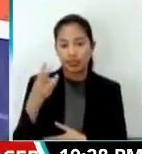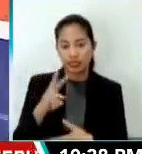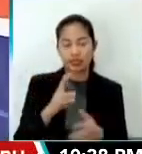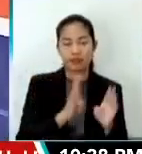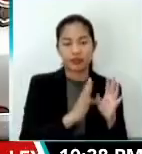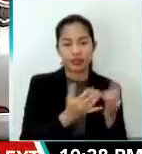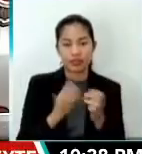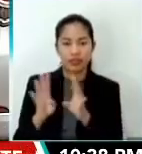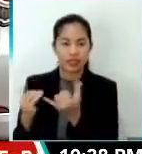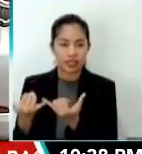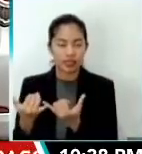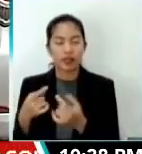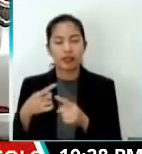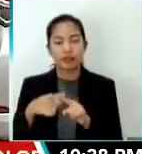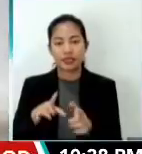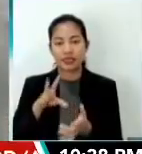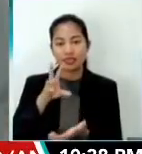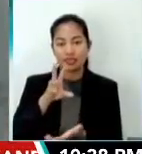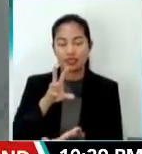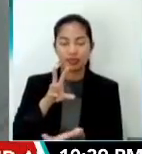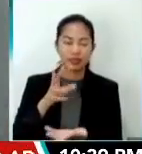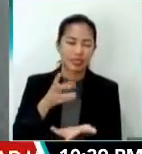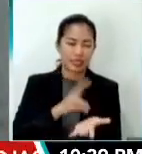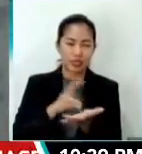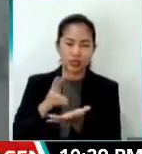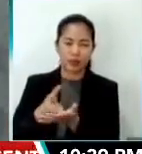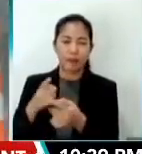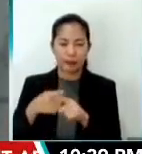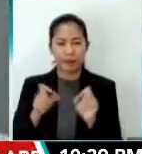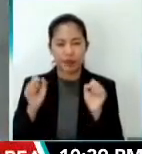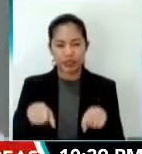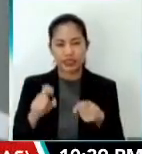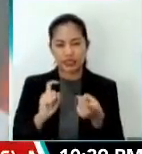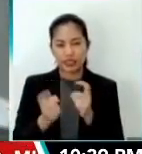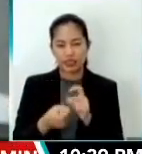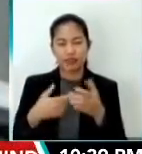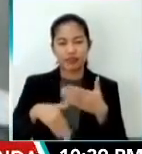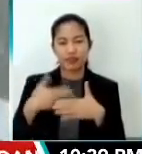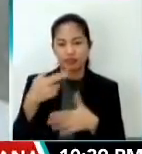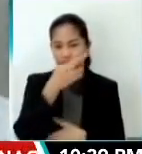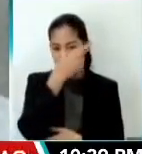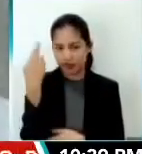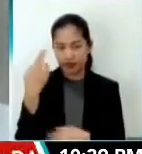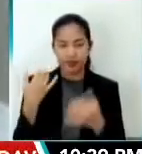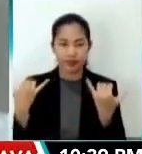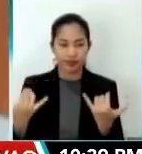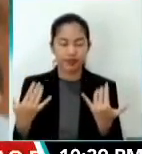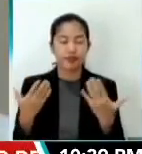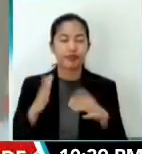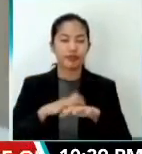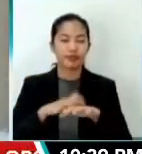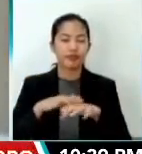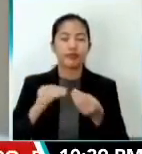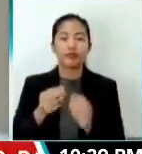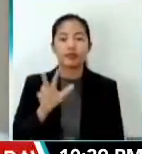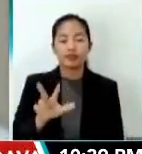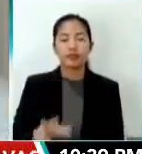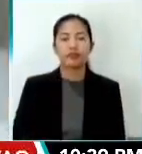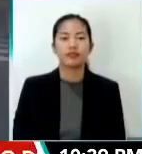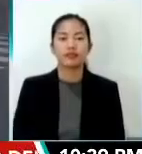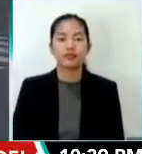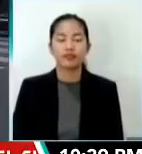raw itong magbago sa mga susunod na araw. Sa Rizal naman na nasa Alert Level 3 din, maluwag pa sa pagpapapasok at pagpapalabas ngayong